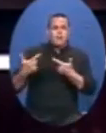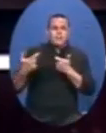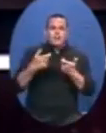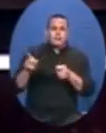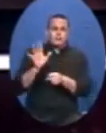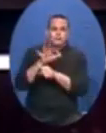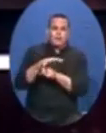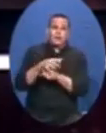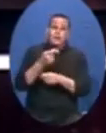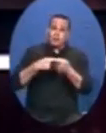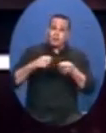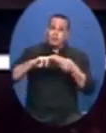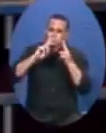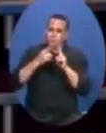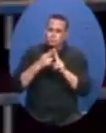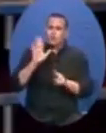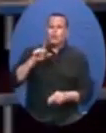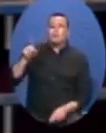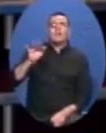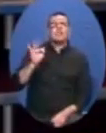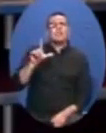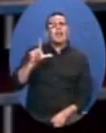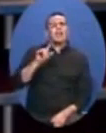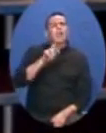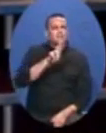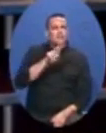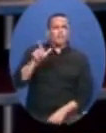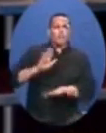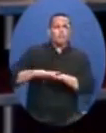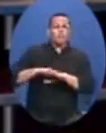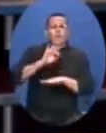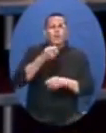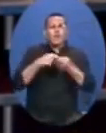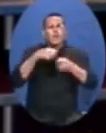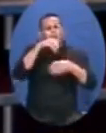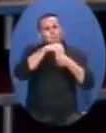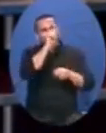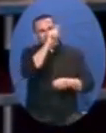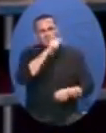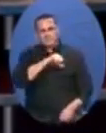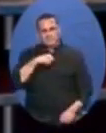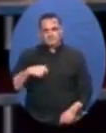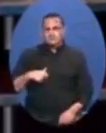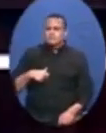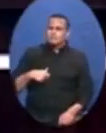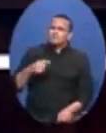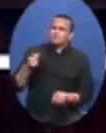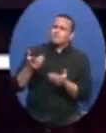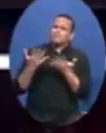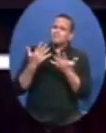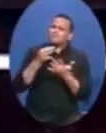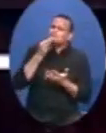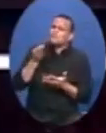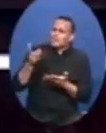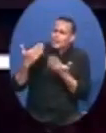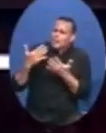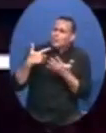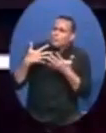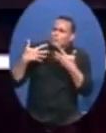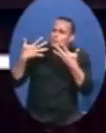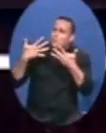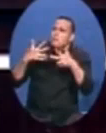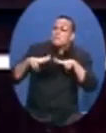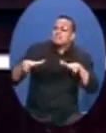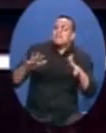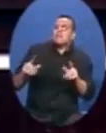על הכלכלה העולמית? שלום לטל רשף, מומחה לכלכלת סין. שלום, שלום. אוקיי, אז בעצם בוא תן לנו את ה... תן לנו תיאור מצב,